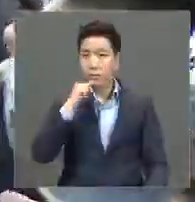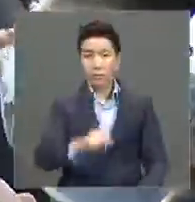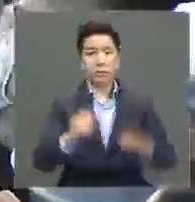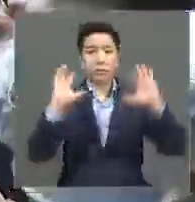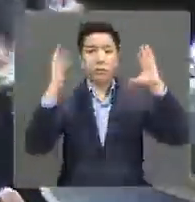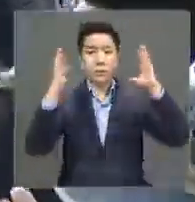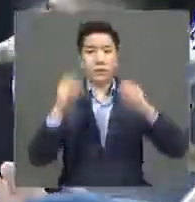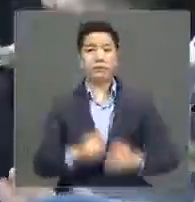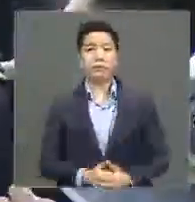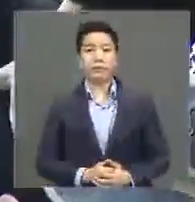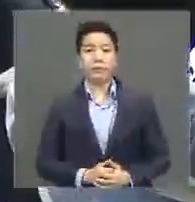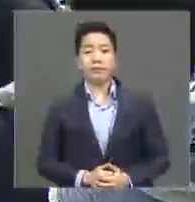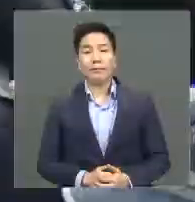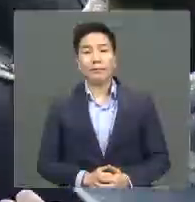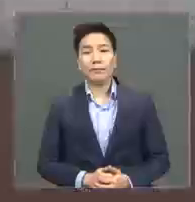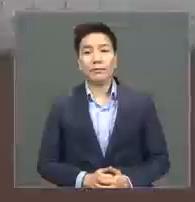ค่ะ